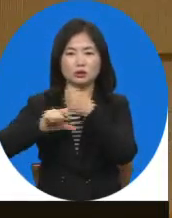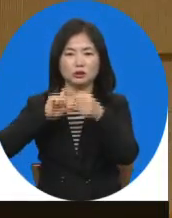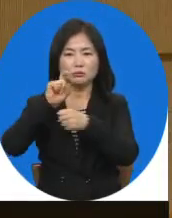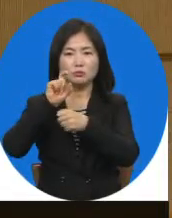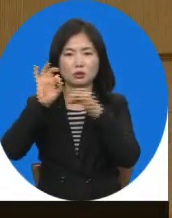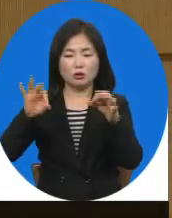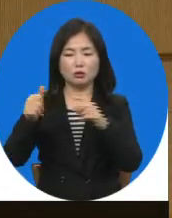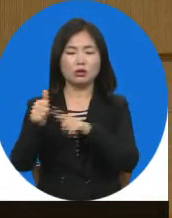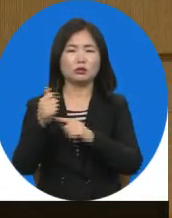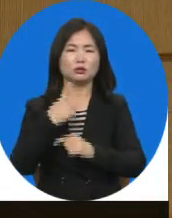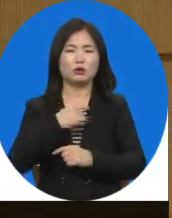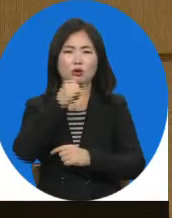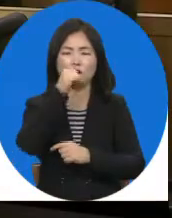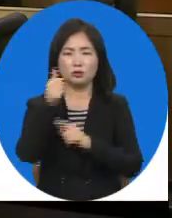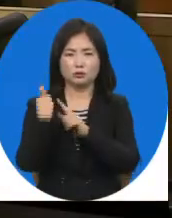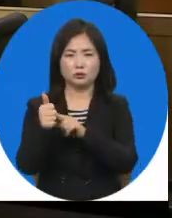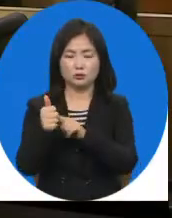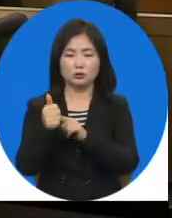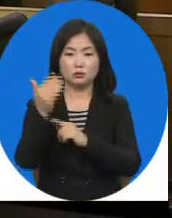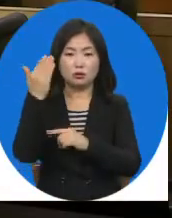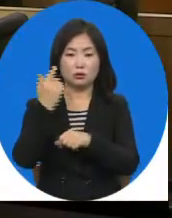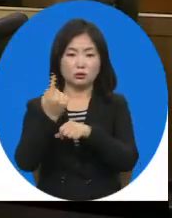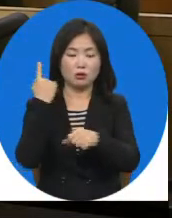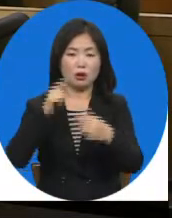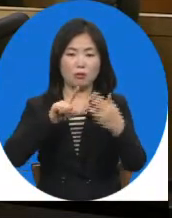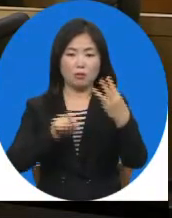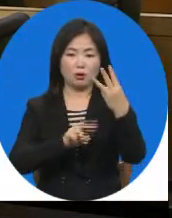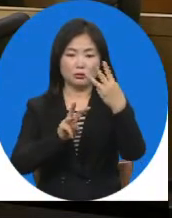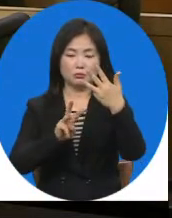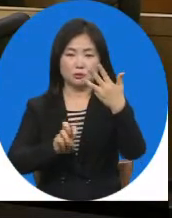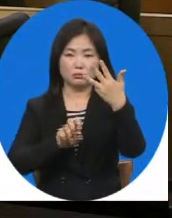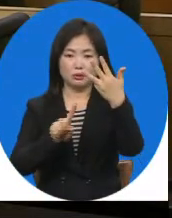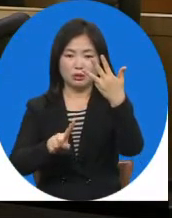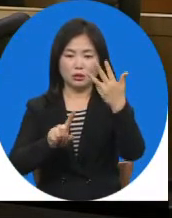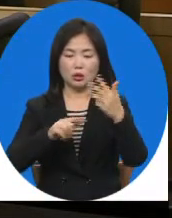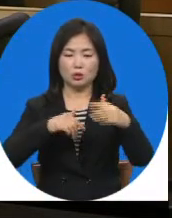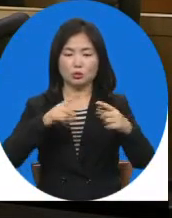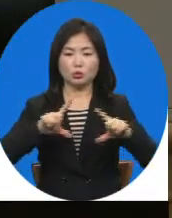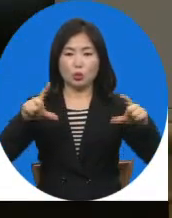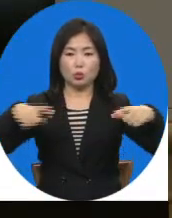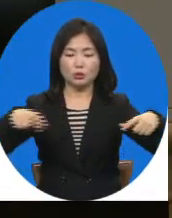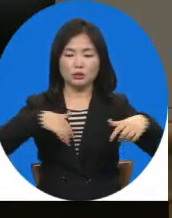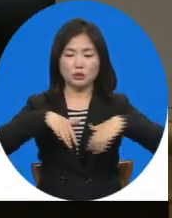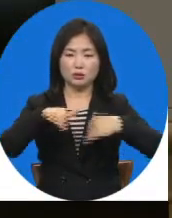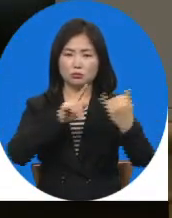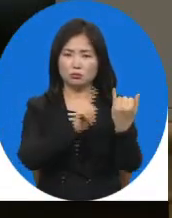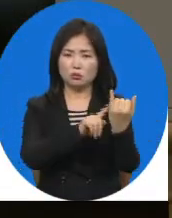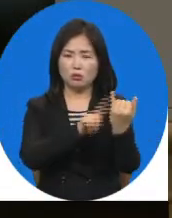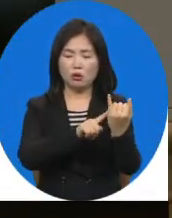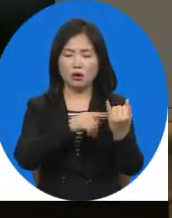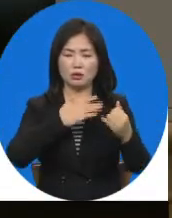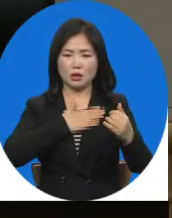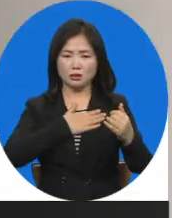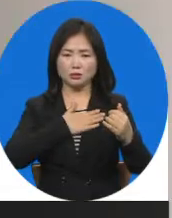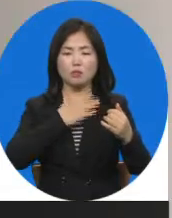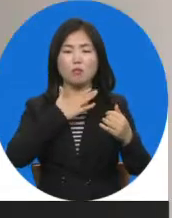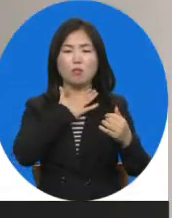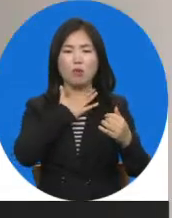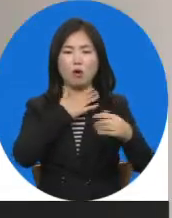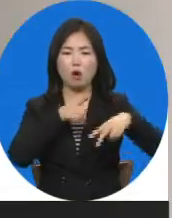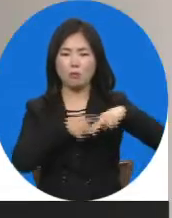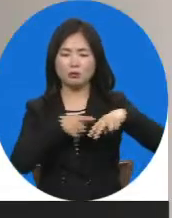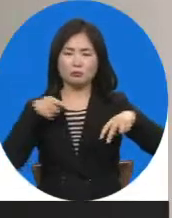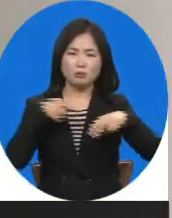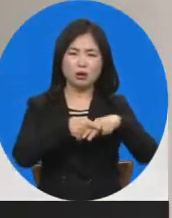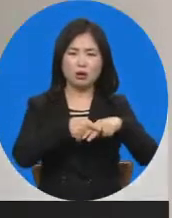복역한 전력이 있는 a 씨는 지난해 8월 31일 대구 동구에서 길가던 여고생의 가슴 과 뭐 허벅지